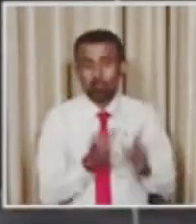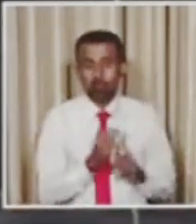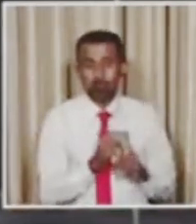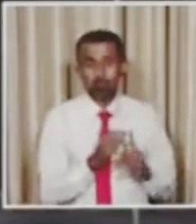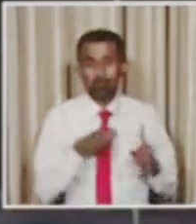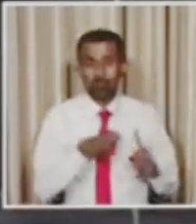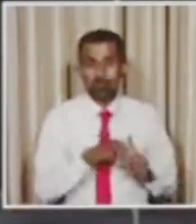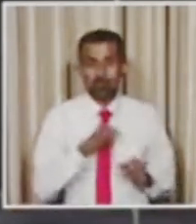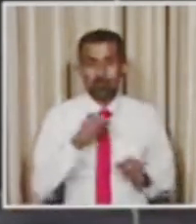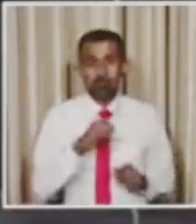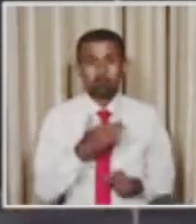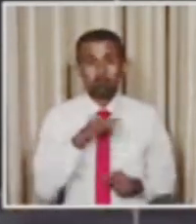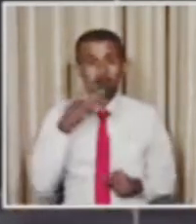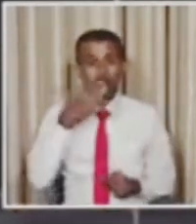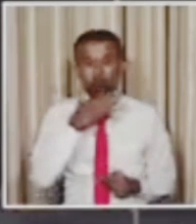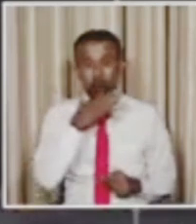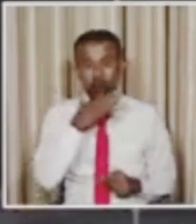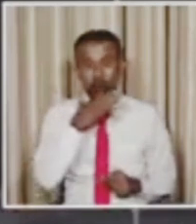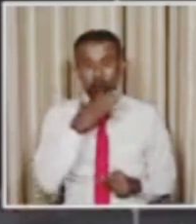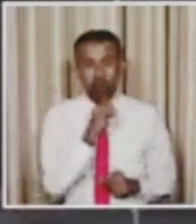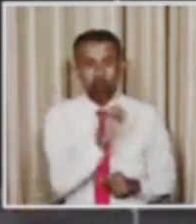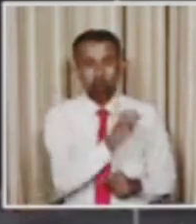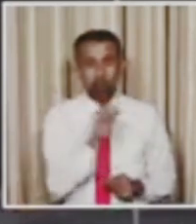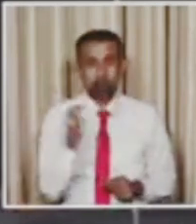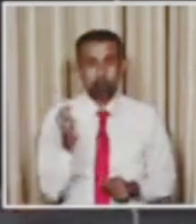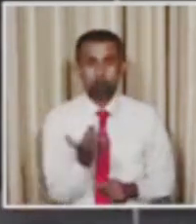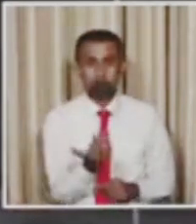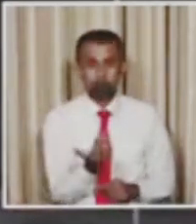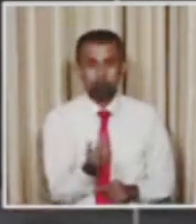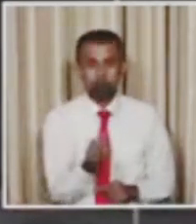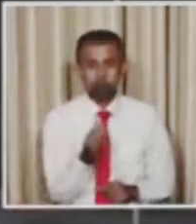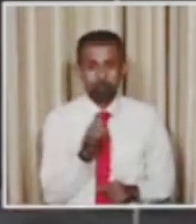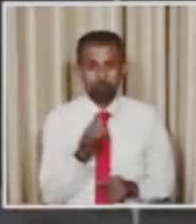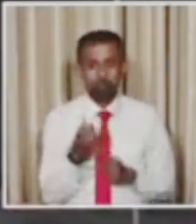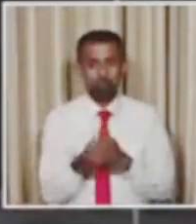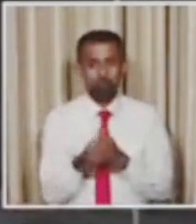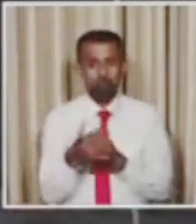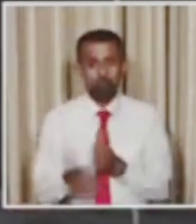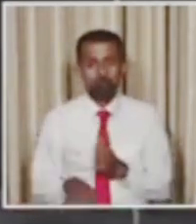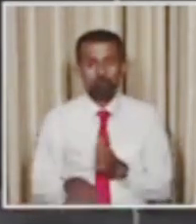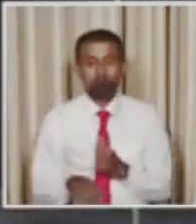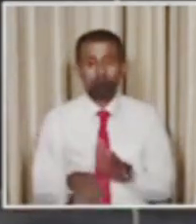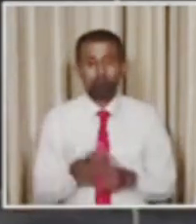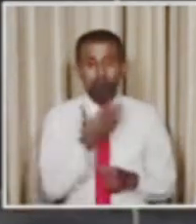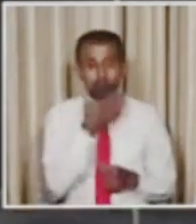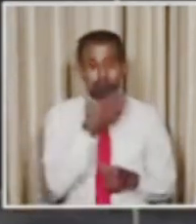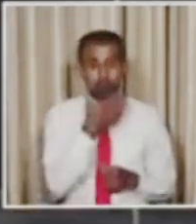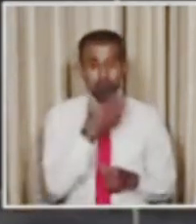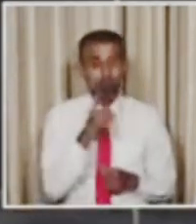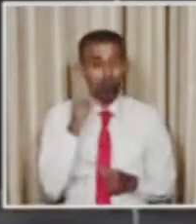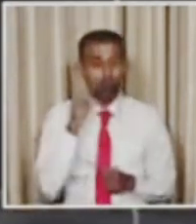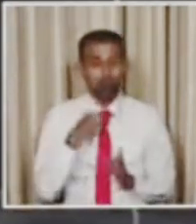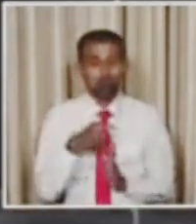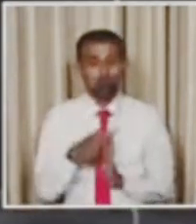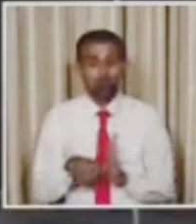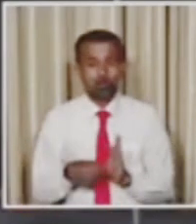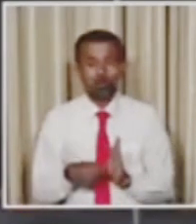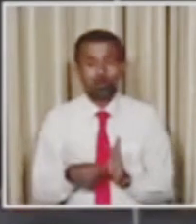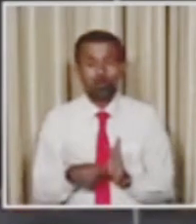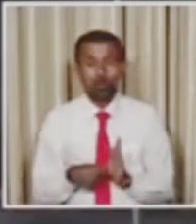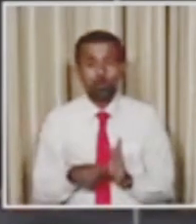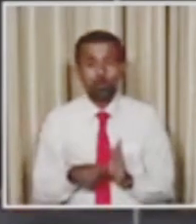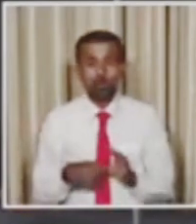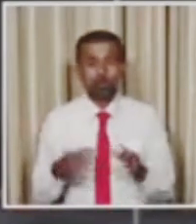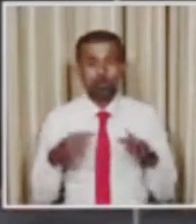හැබැයි බ්‍රිතාන්‍යයන් 50ට 50 ඉල්ලීම් මෙතන තමයි නිර්මාණය කළේ. බ්‍රිතාන්‍යයන් එදා මේ රට ඊනියා